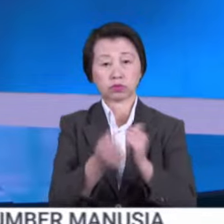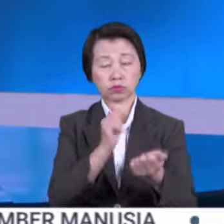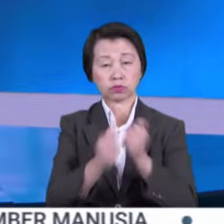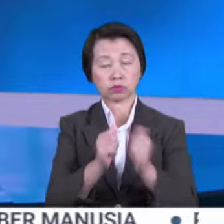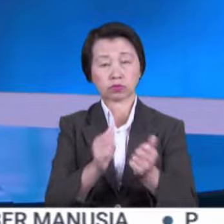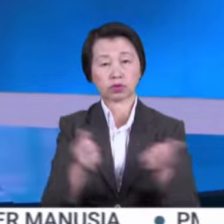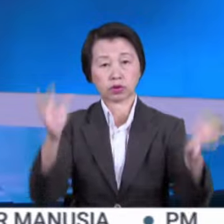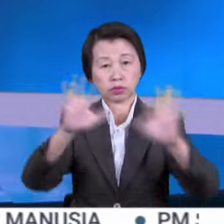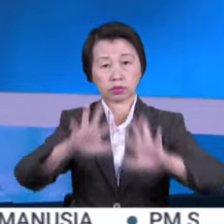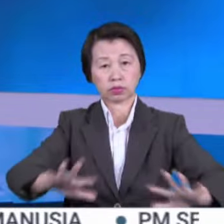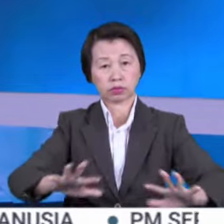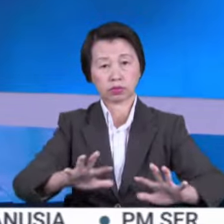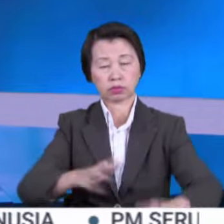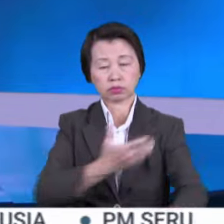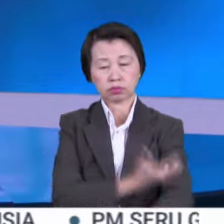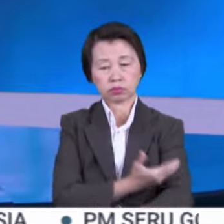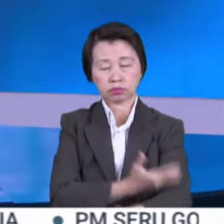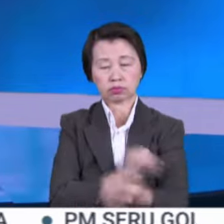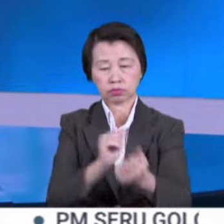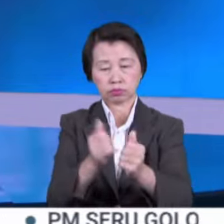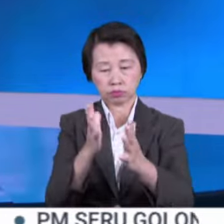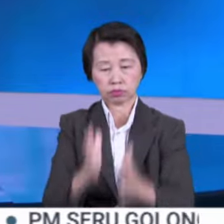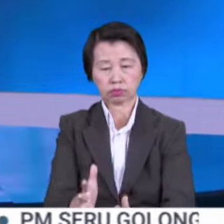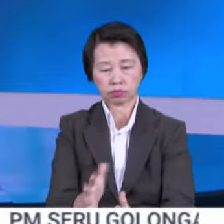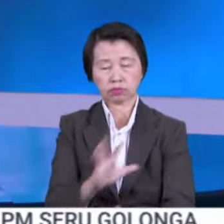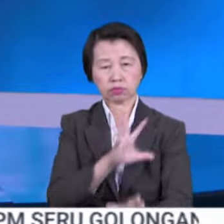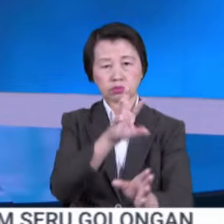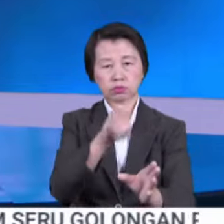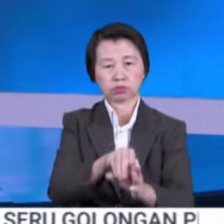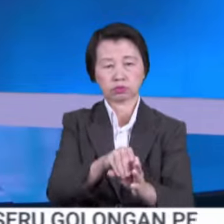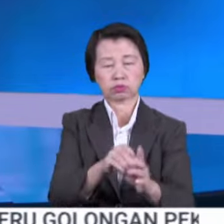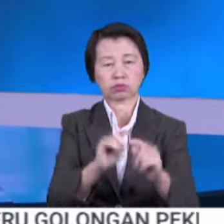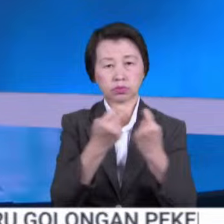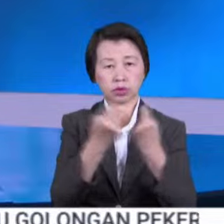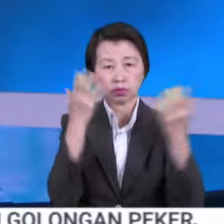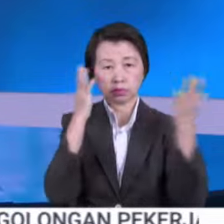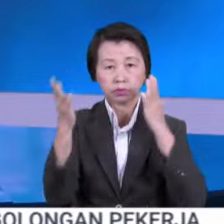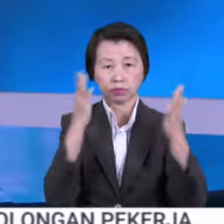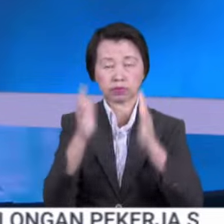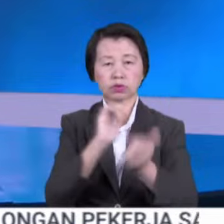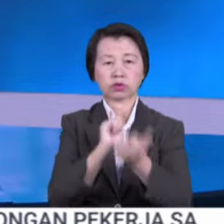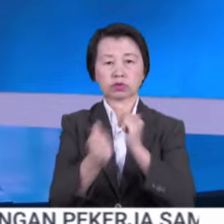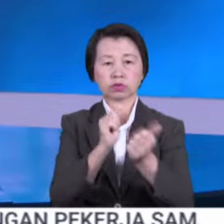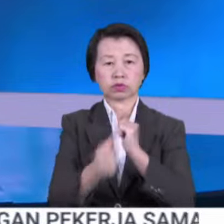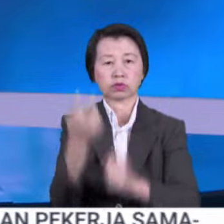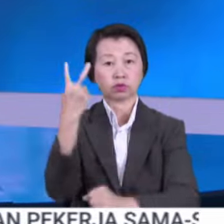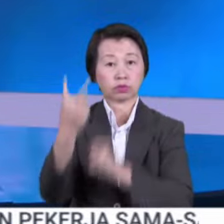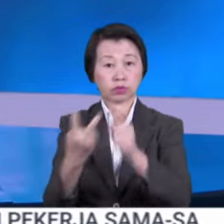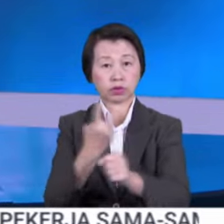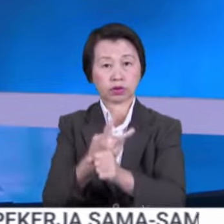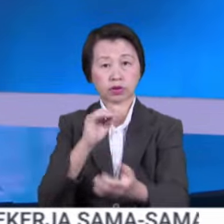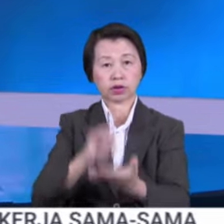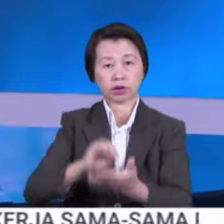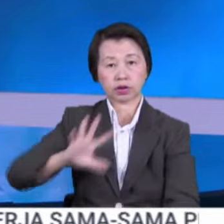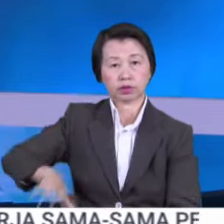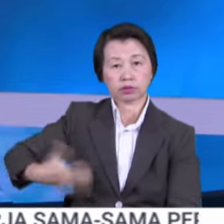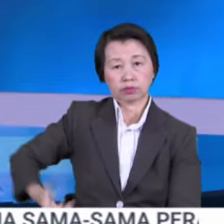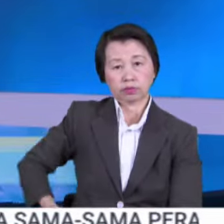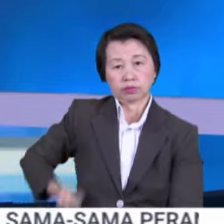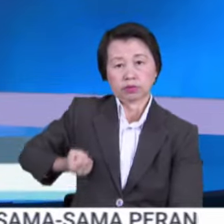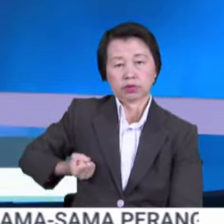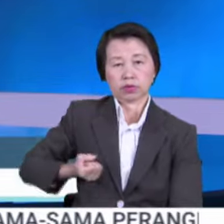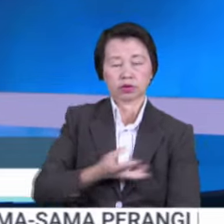muda dan pelapis menjadi ojektif utama penyertaan Kontingen Malaysia pada masa Dwi tahunan di Kamboja